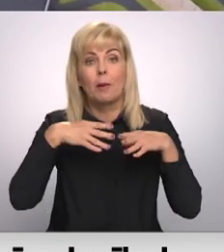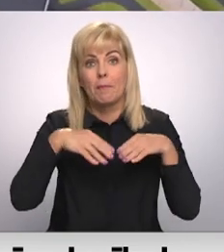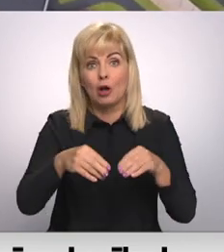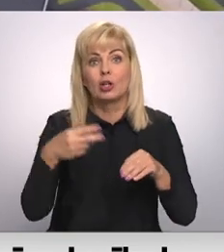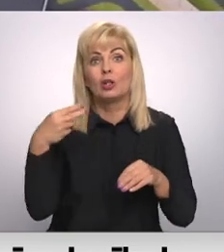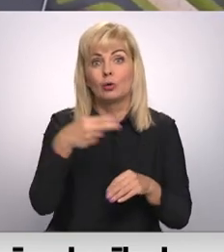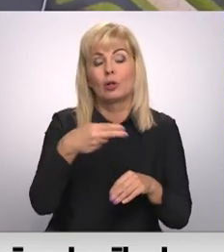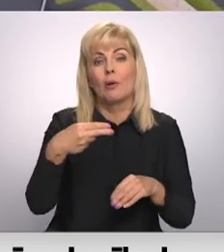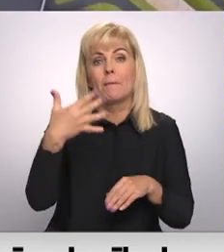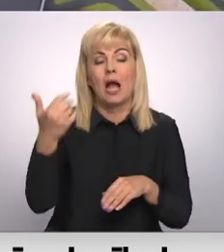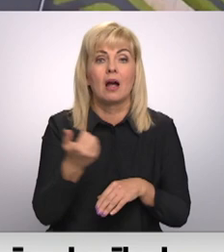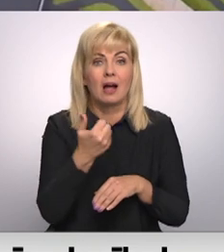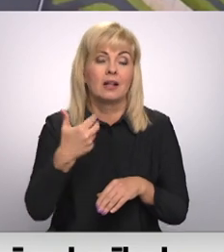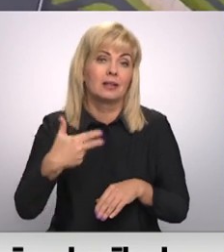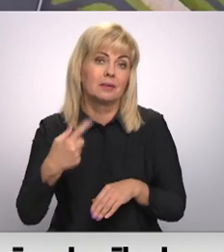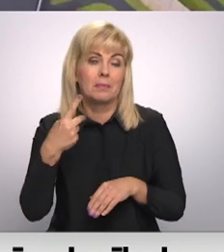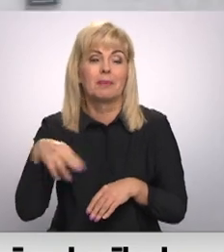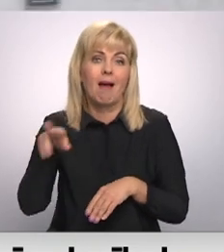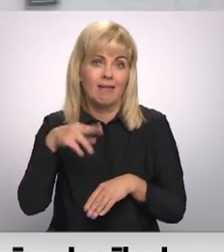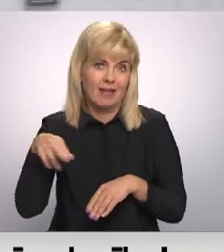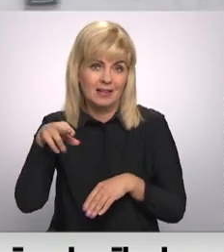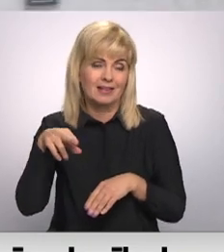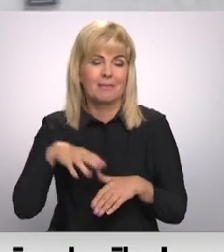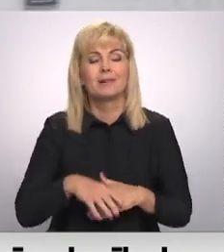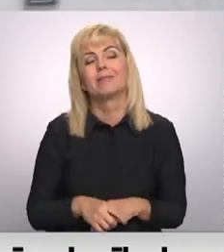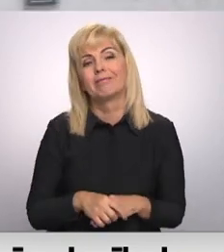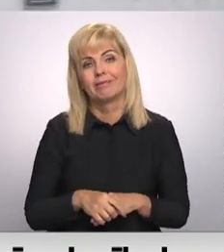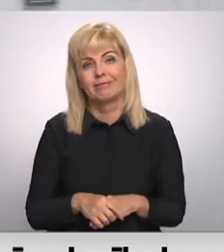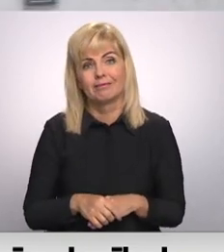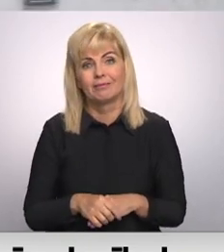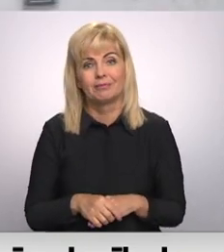2025. gada 31. decembrī. Jānis Proģis Cinis, Aigars Breč, TV Kurzeme.